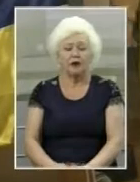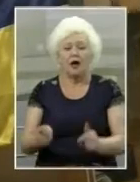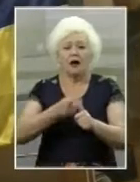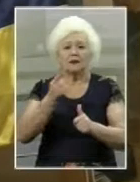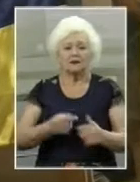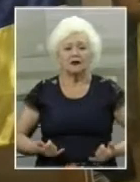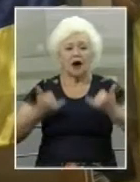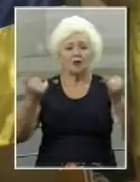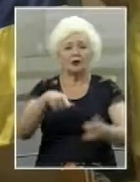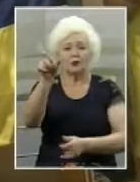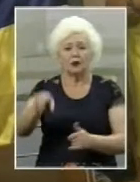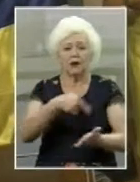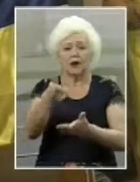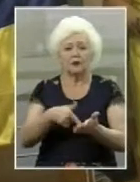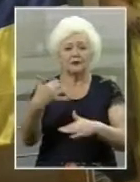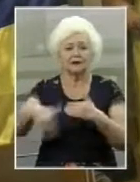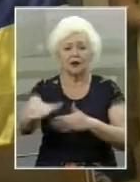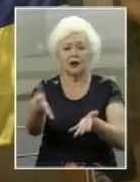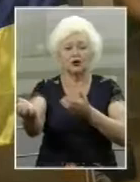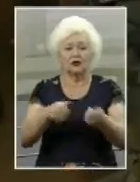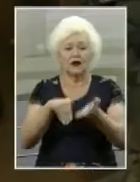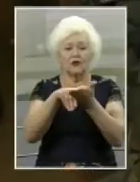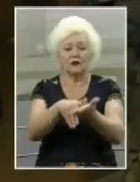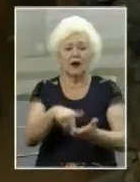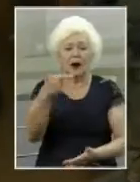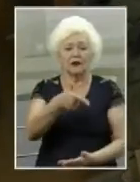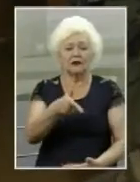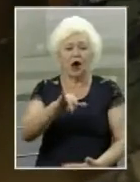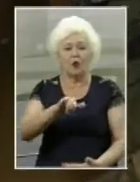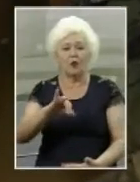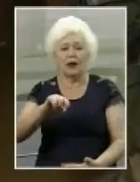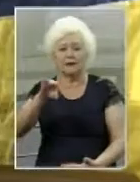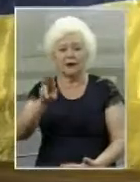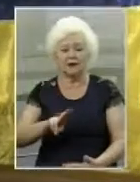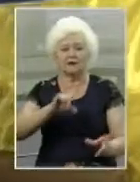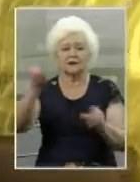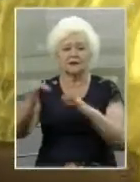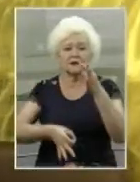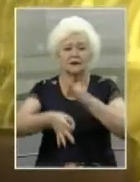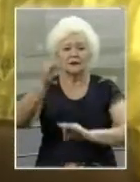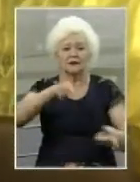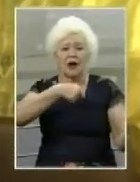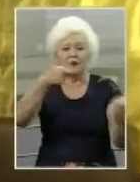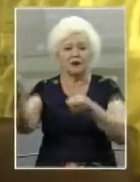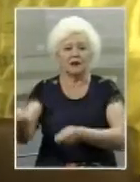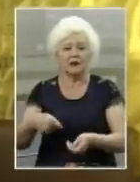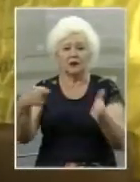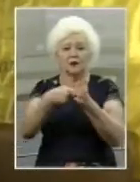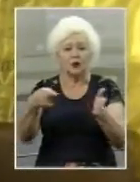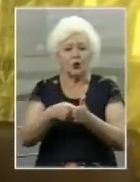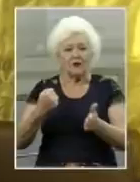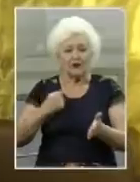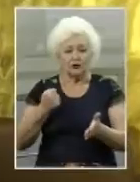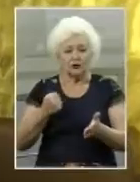Звання «Почесний громадянин міста Херсона» отримала волонтерка Галина Уманець. Вона їздить на схід та передає військовим від продуктів харчування